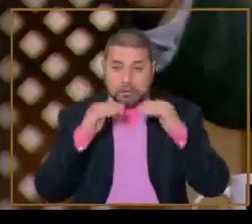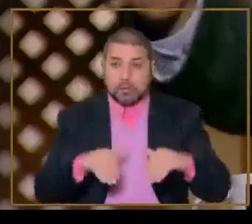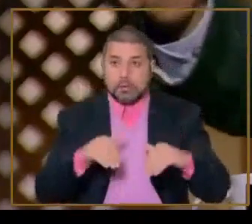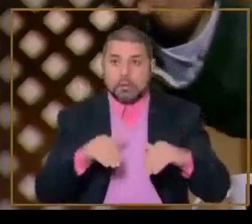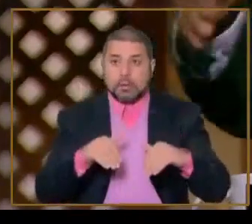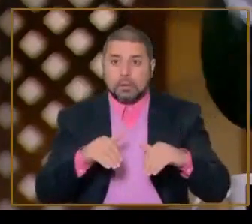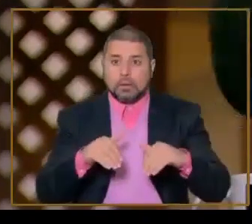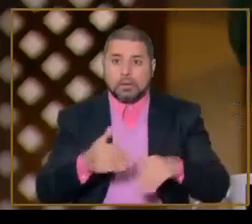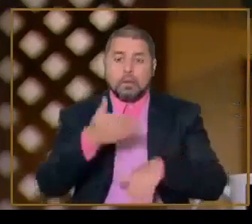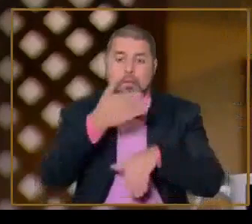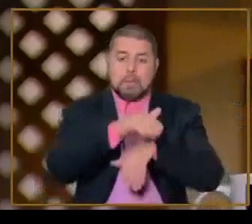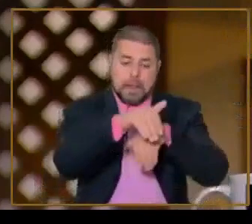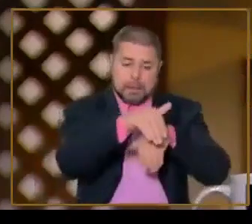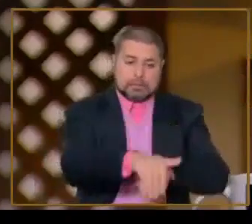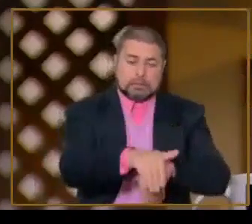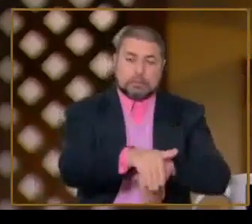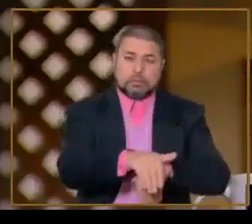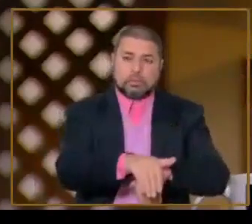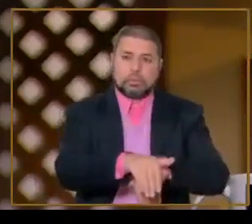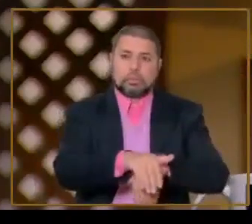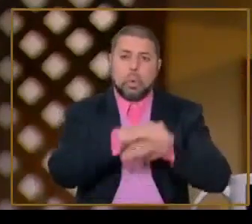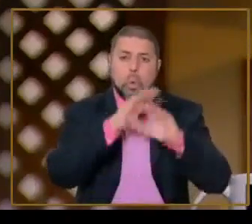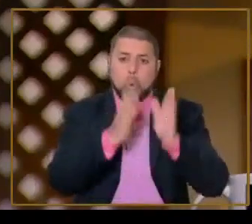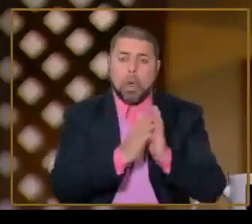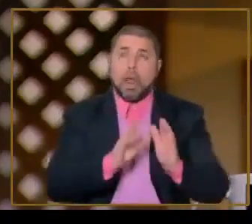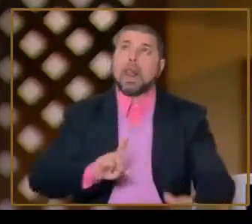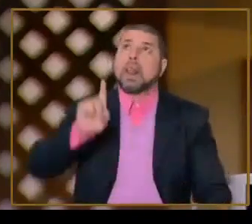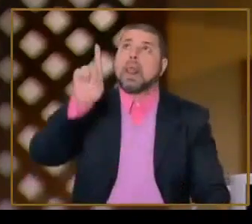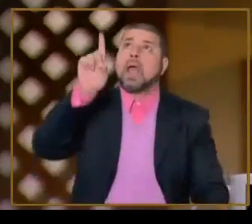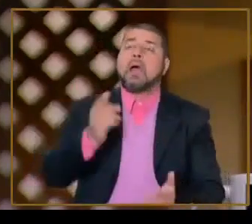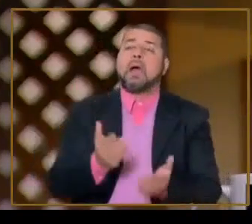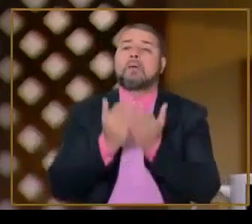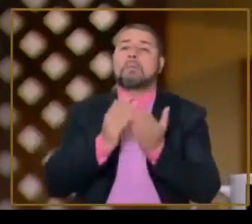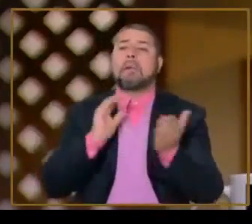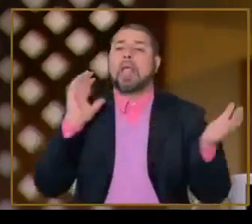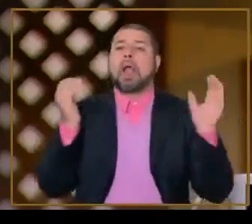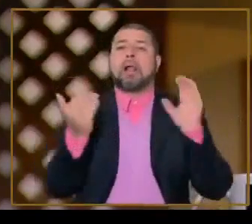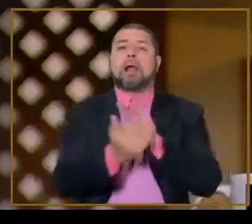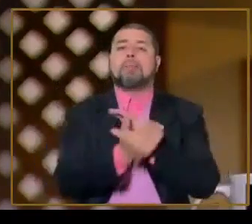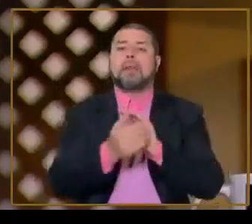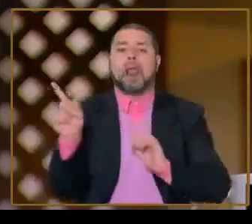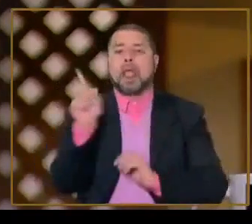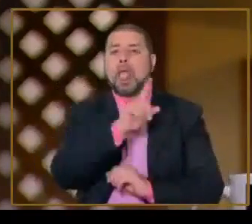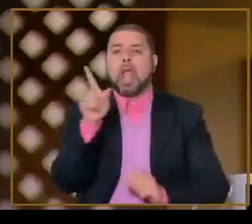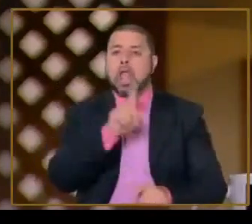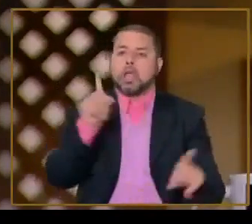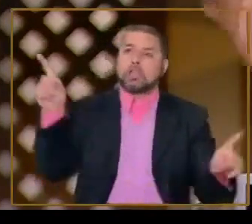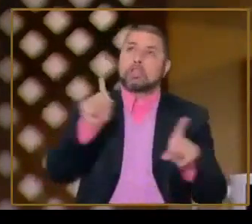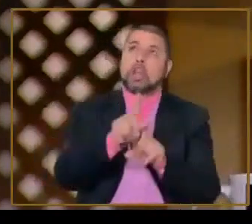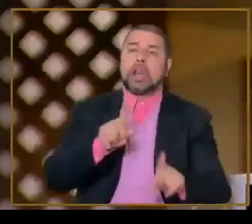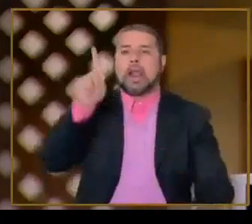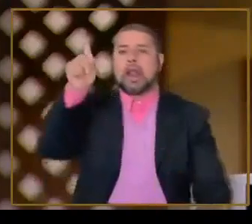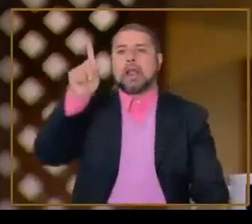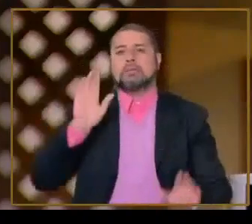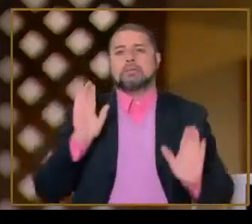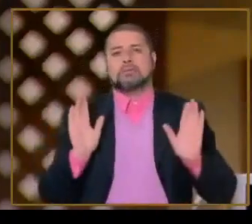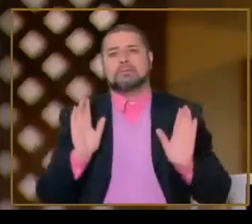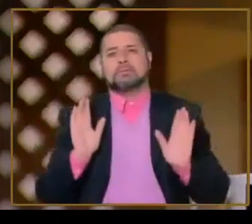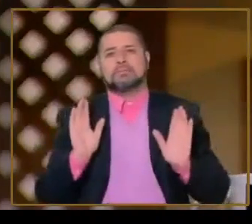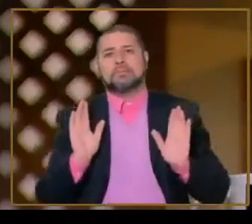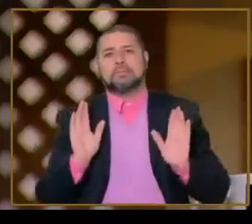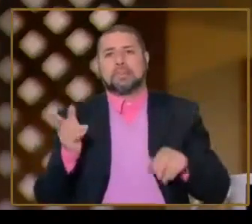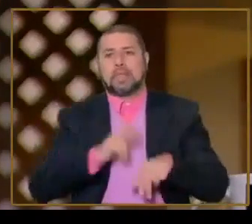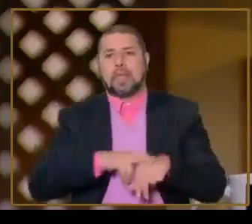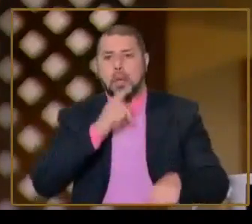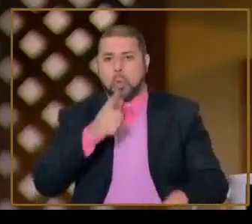ومحياي ومماتي لله رب العالمين لا شريك له